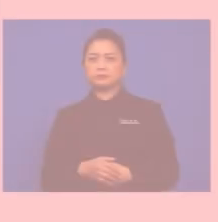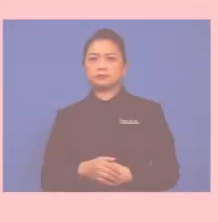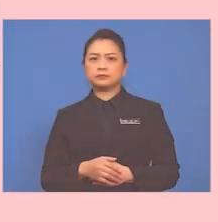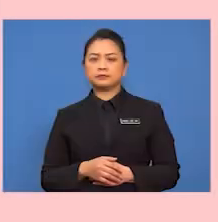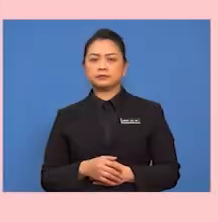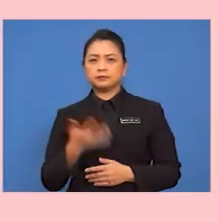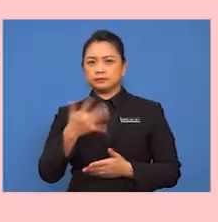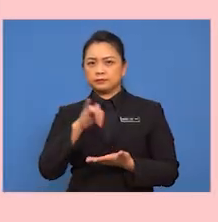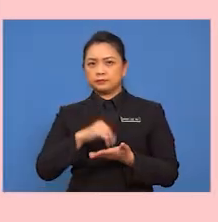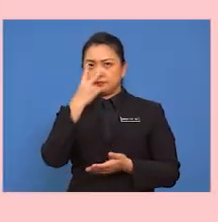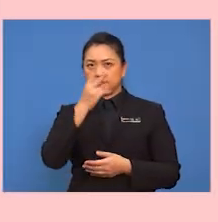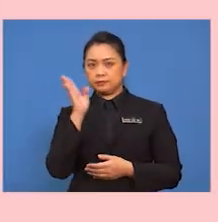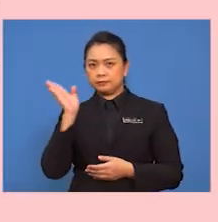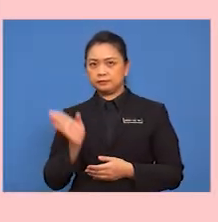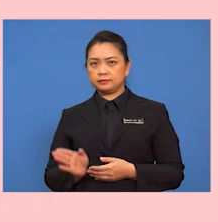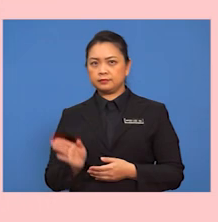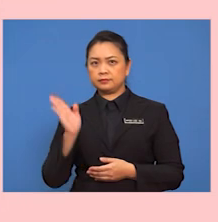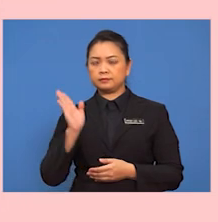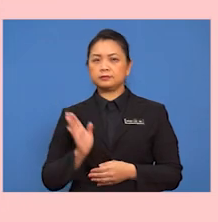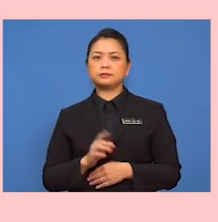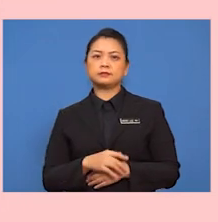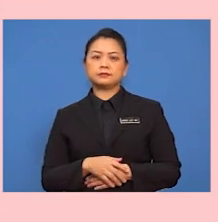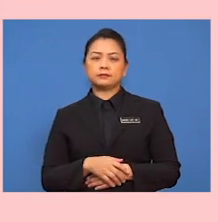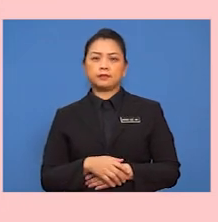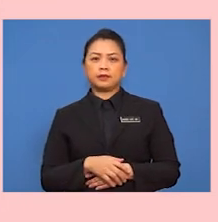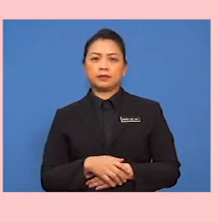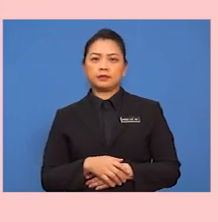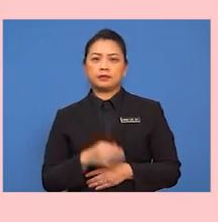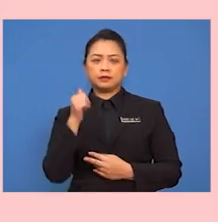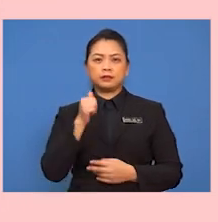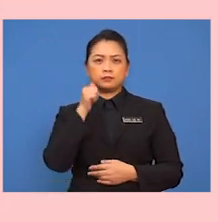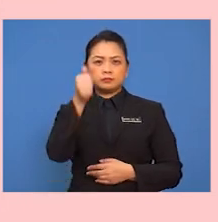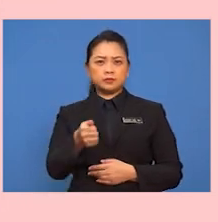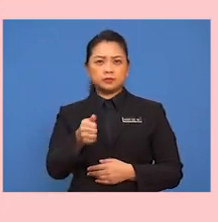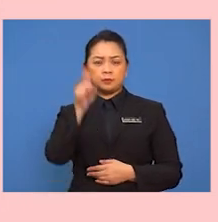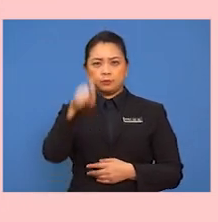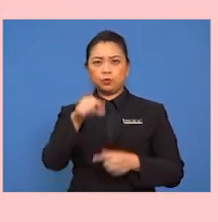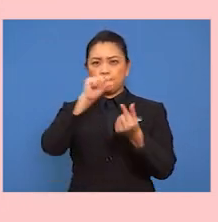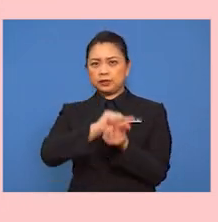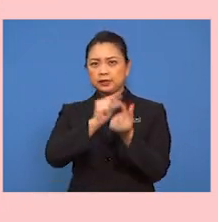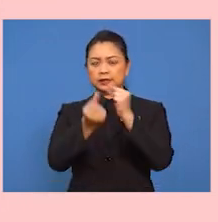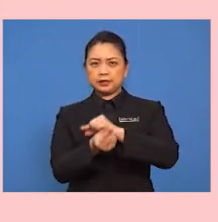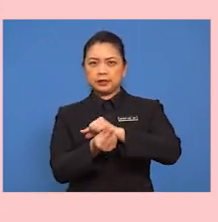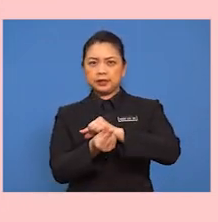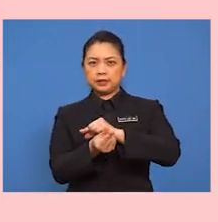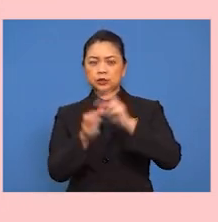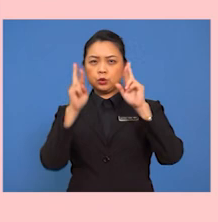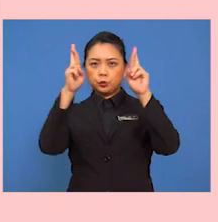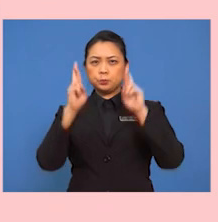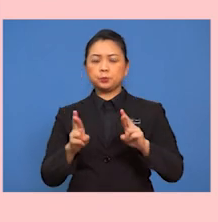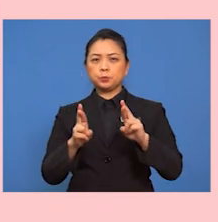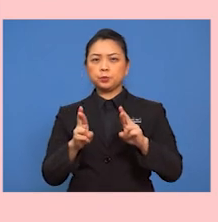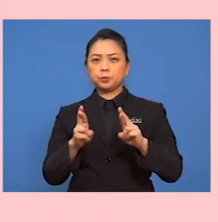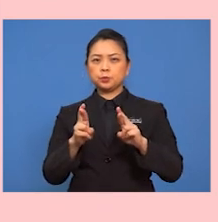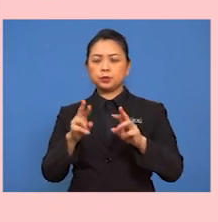ialah matriks songsang bagi A. Anda perlu menggantikan rumus matriks